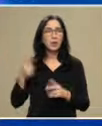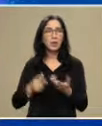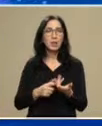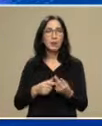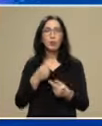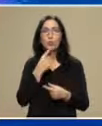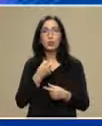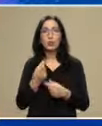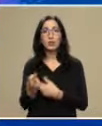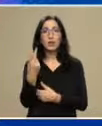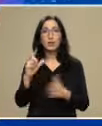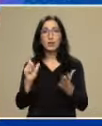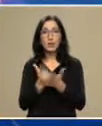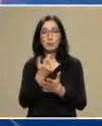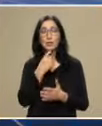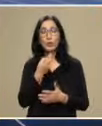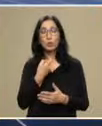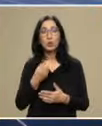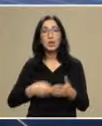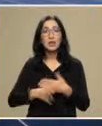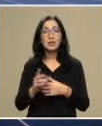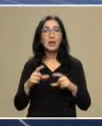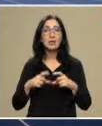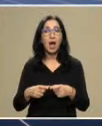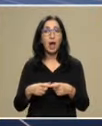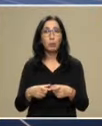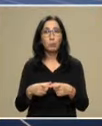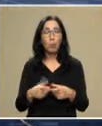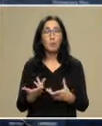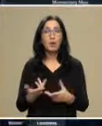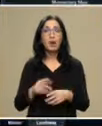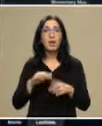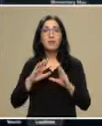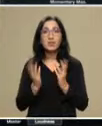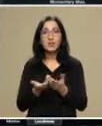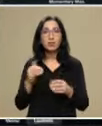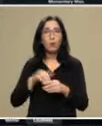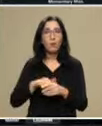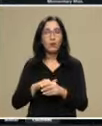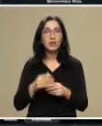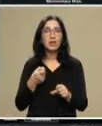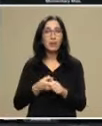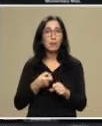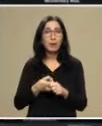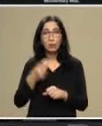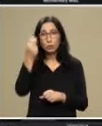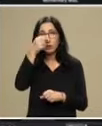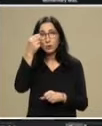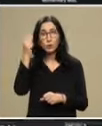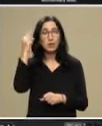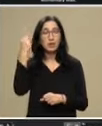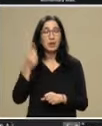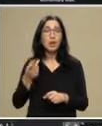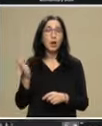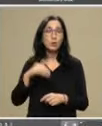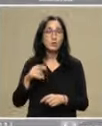години, 2017 година, излезе поп-албум AI. Всичко вътре е създадено от изкуствен интелект, освен човешкия